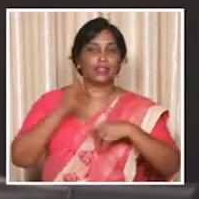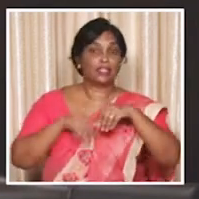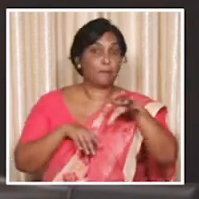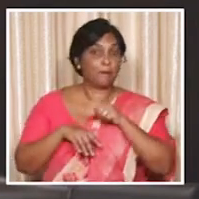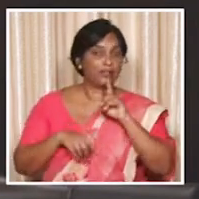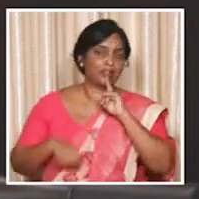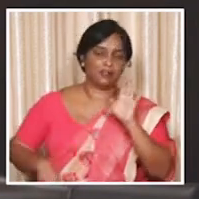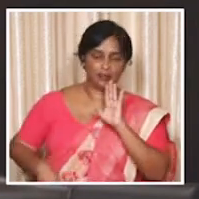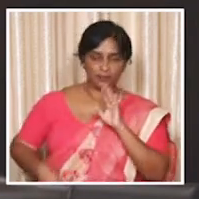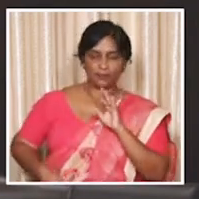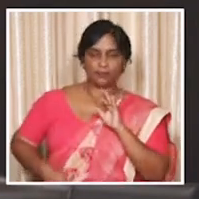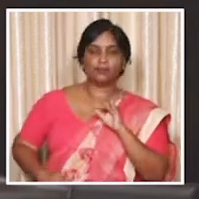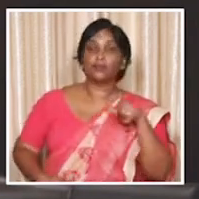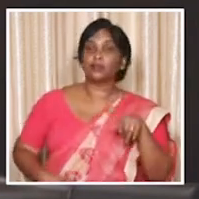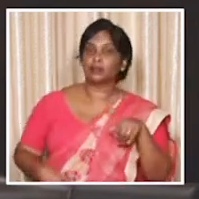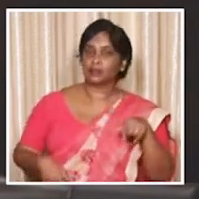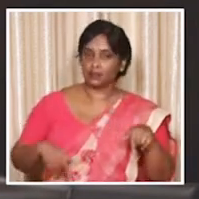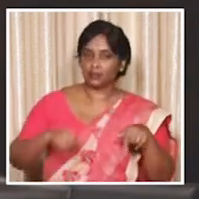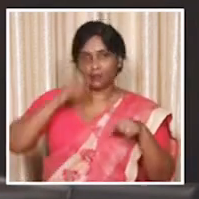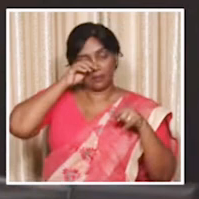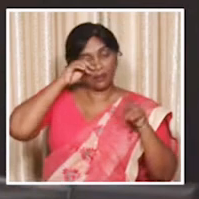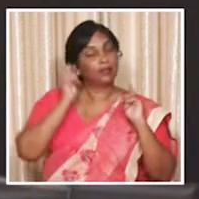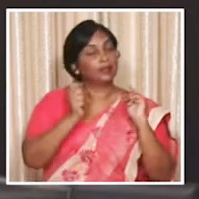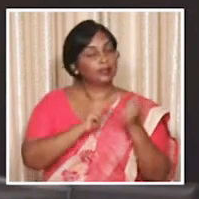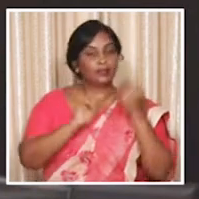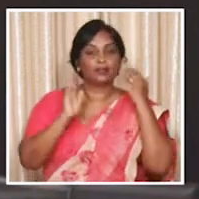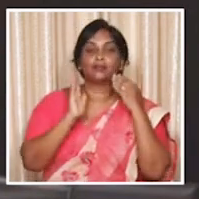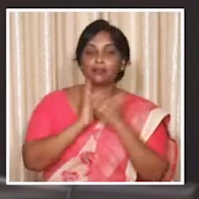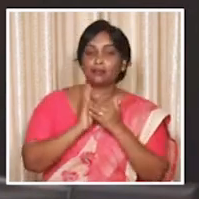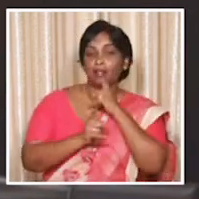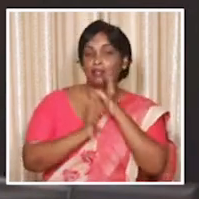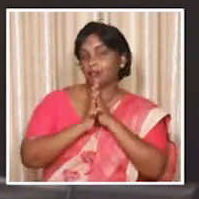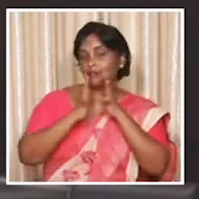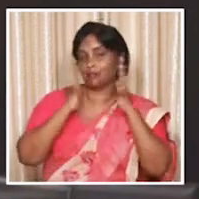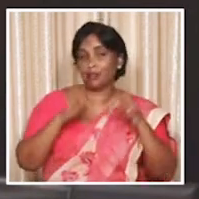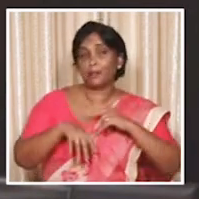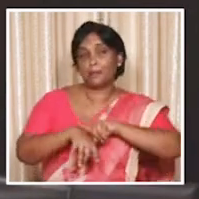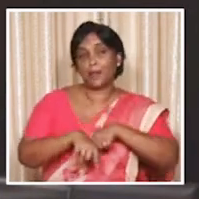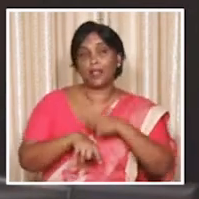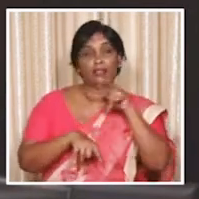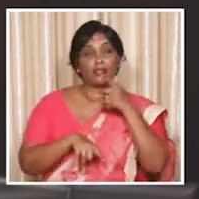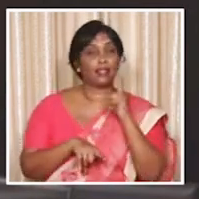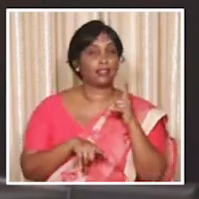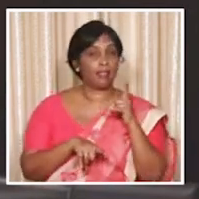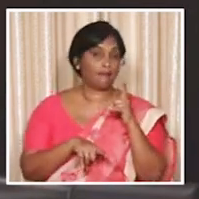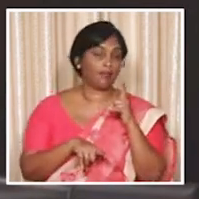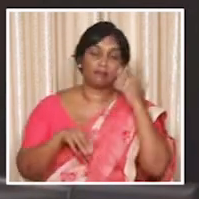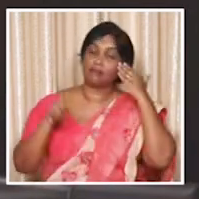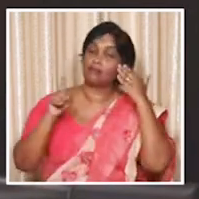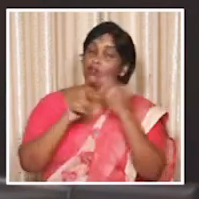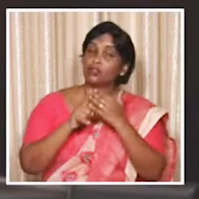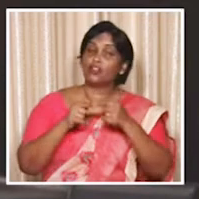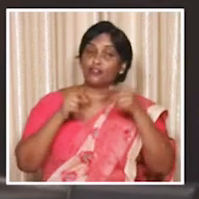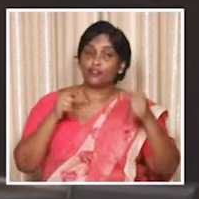එපා කියලාත් මතක් කරනවා. මේ වෙලාවේ මේ ක්‍රිකට් ගැන කතා තමයි වැඩියෙන් මේ දවස්වල ගියේ. පැය 270ක් මං හිතන්නේ